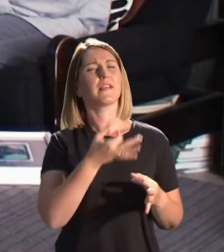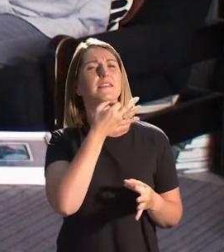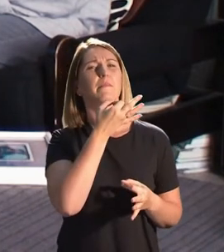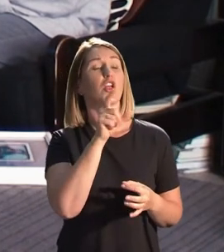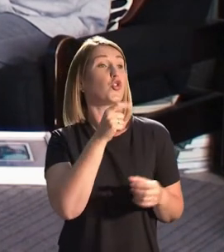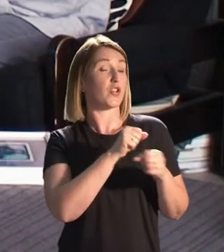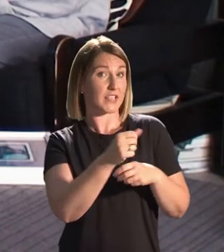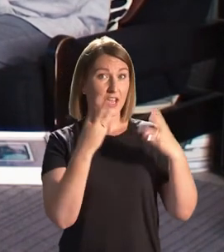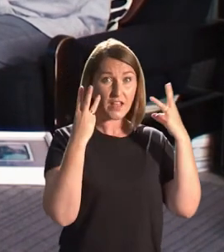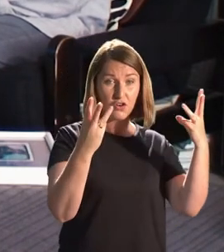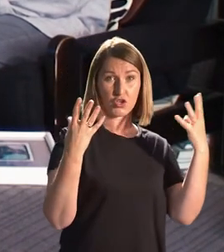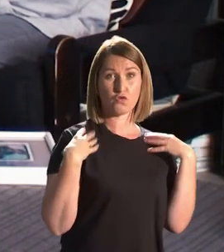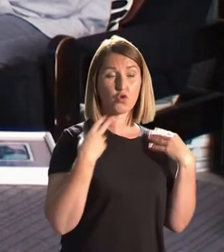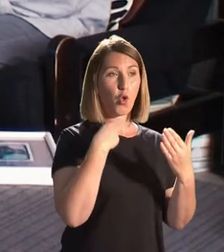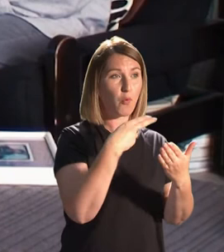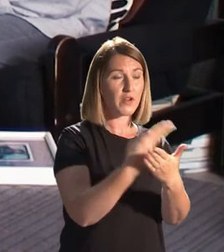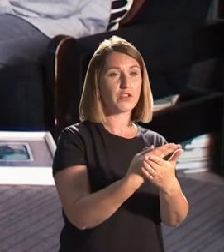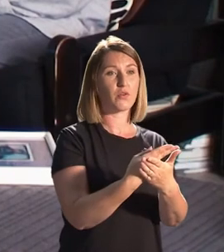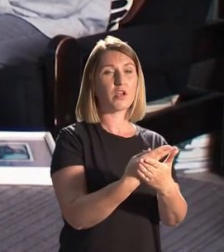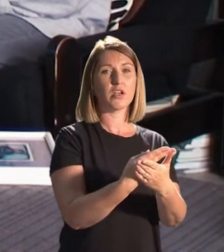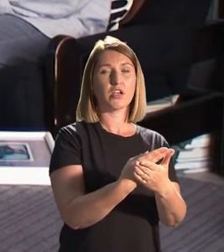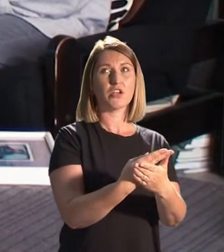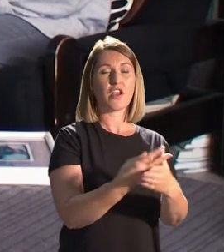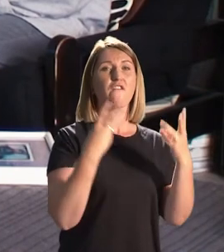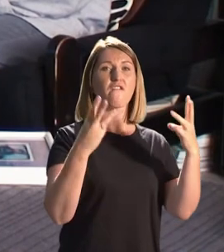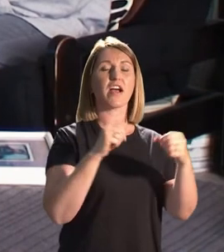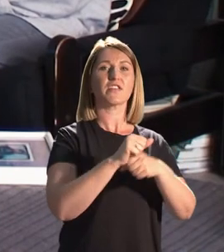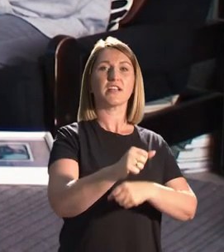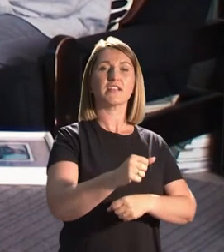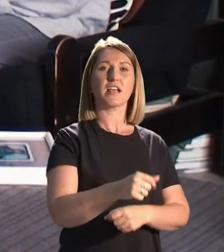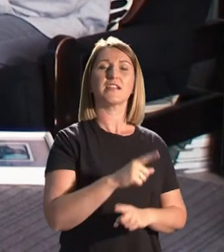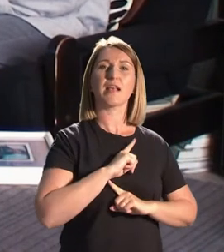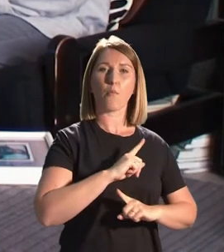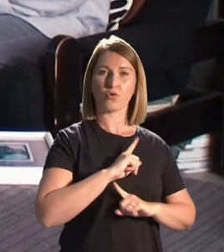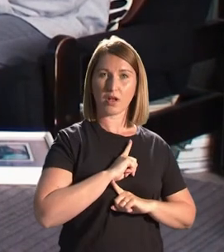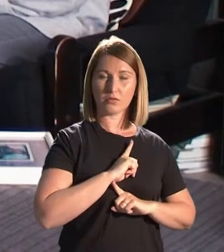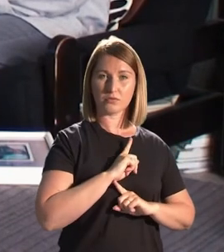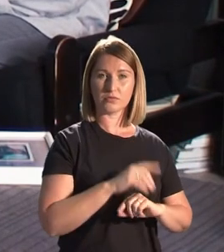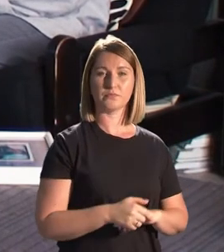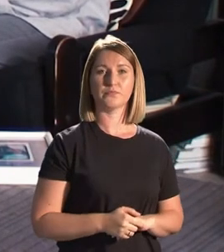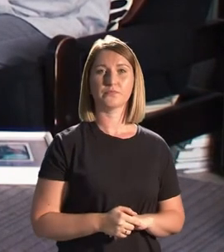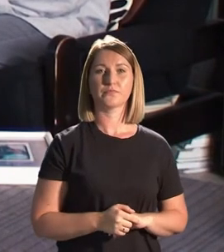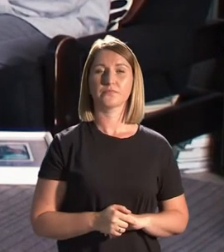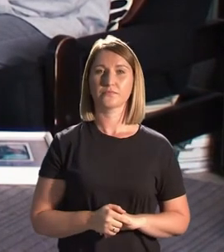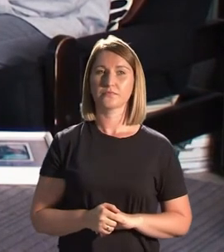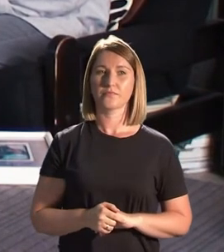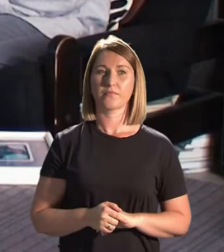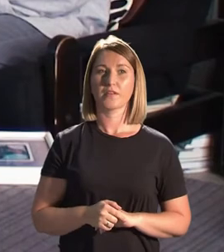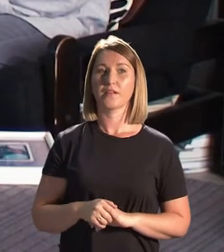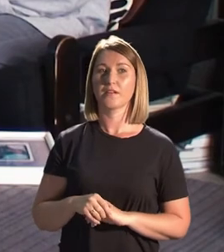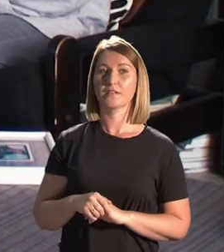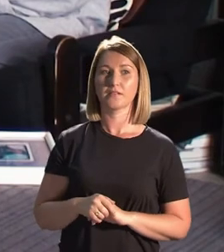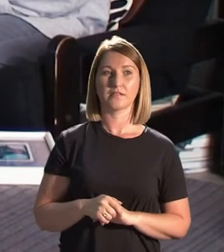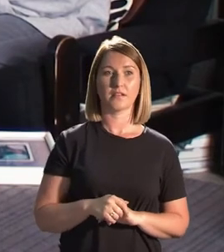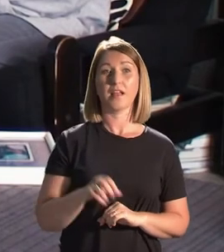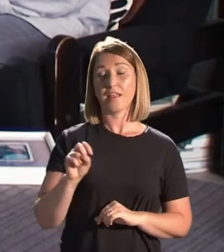co najważniejsze w życiu, odpowiedział, że żyć własnym kosztem, na własny koszt, tak? No to jest podstawa, żeby nie czynić